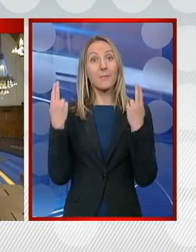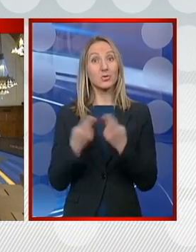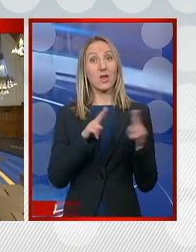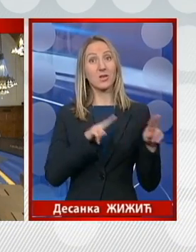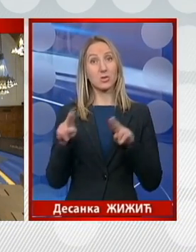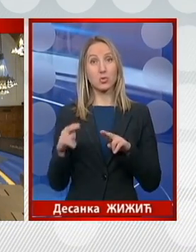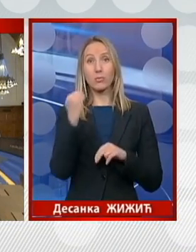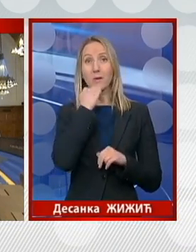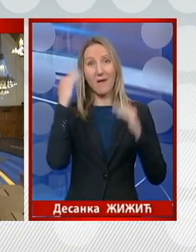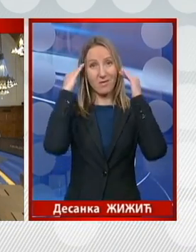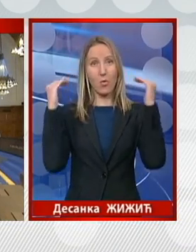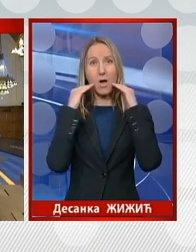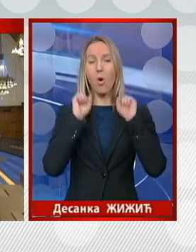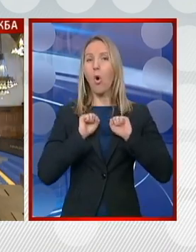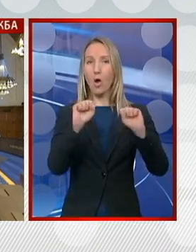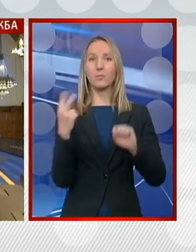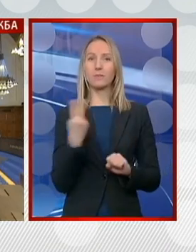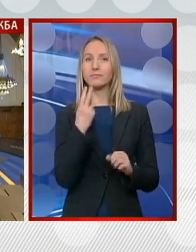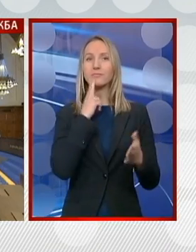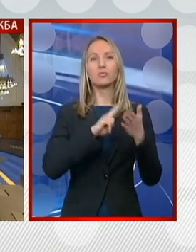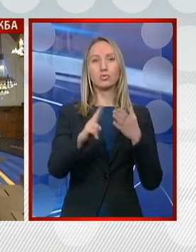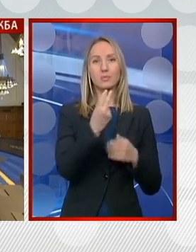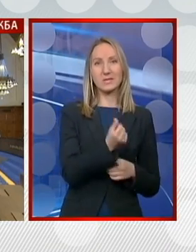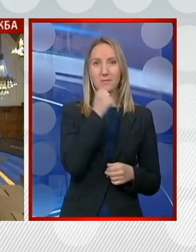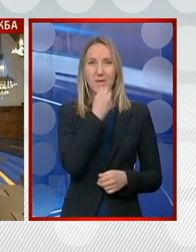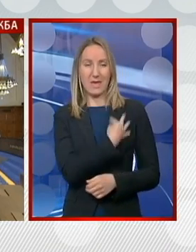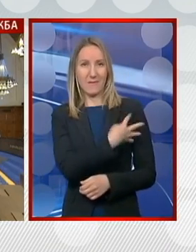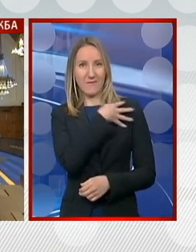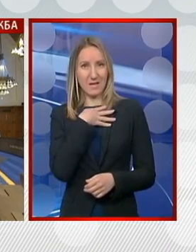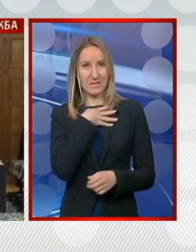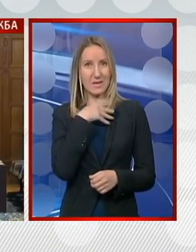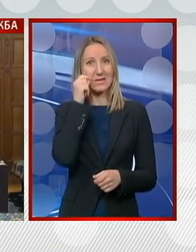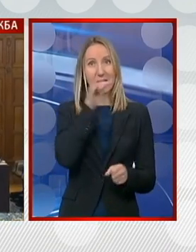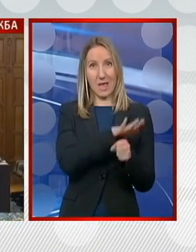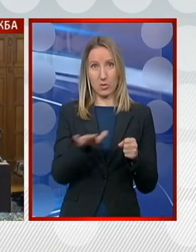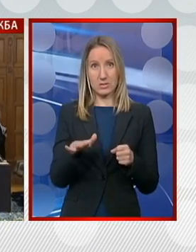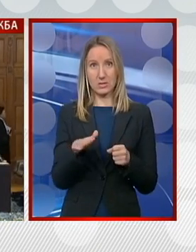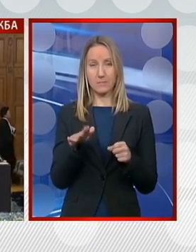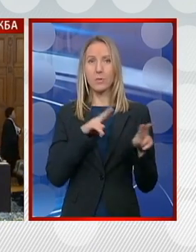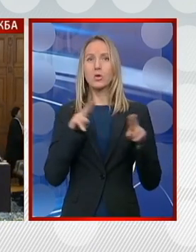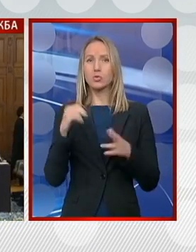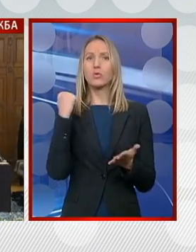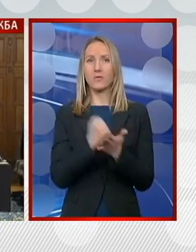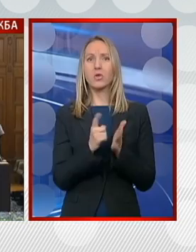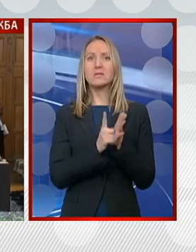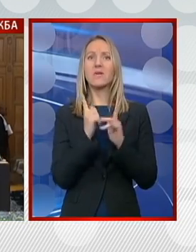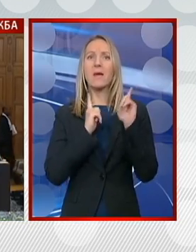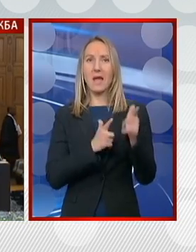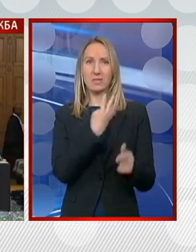Međunarodni sud pravde u Hagu odbio je uzajamne tužbe Srbije i Hrvatske za genocid. Sud je utvrdio da tokom rata u